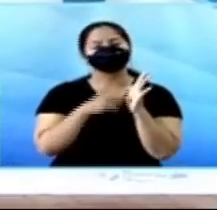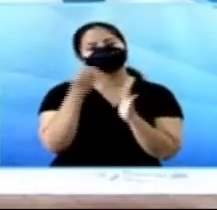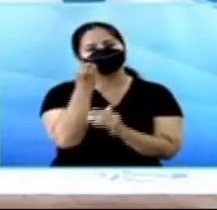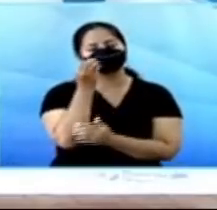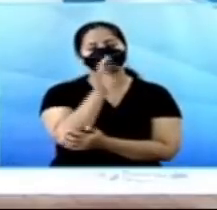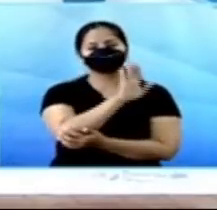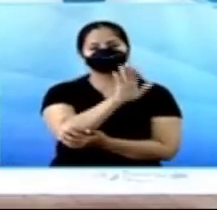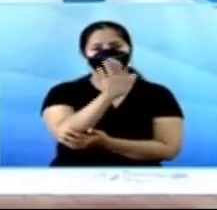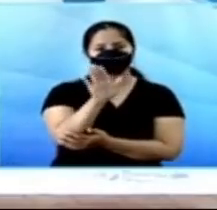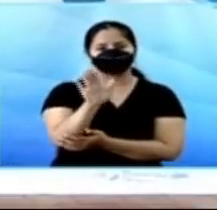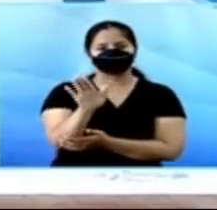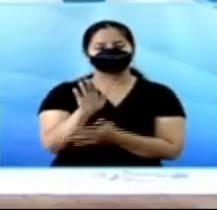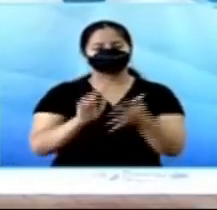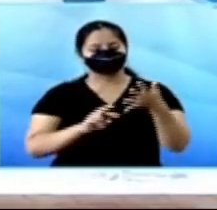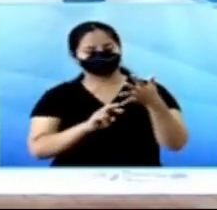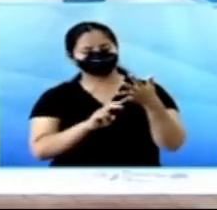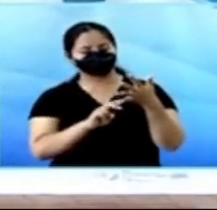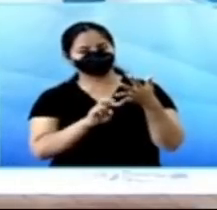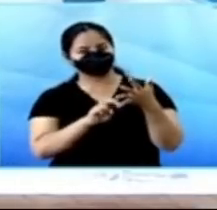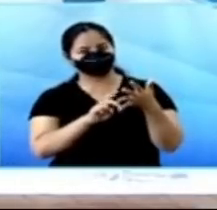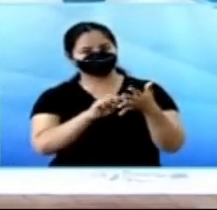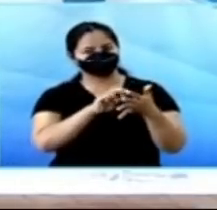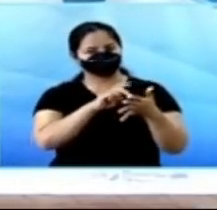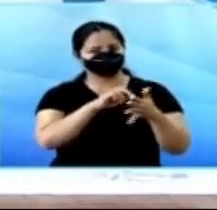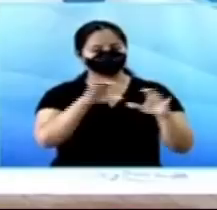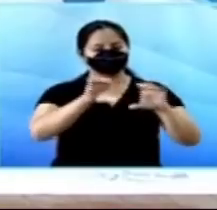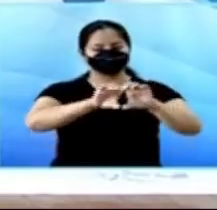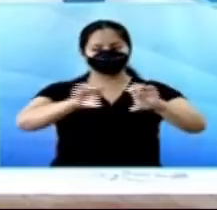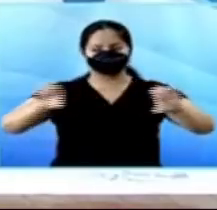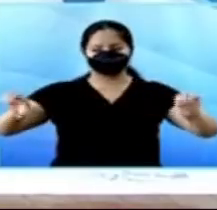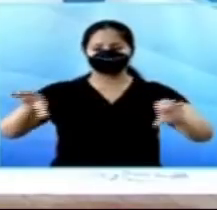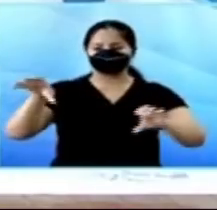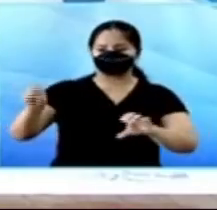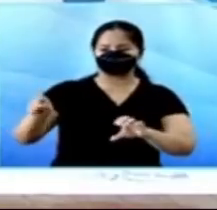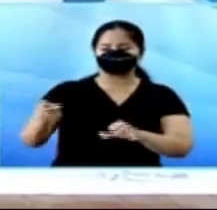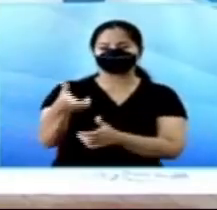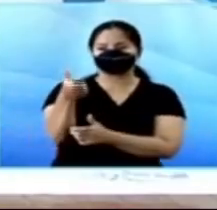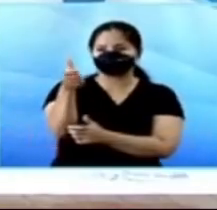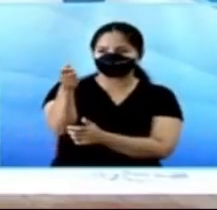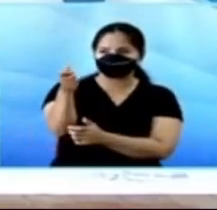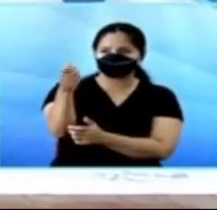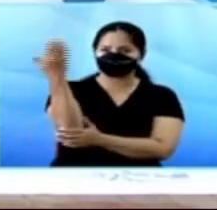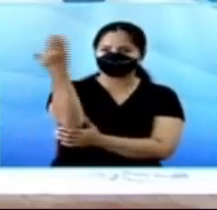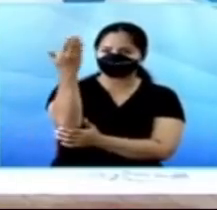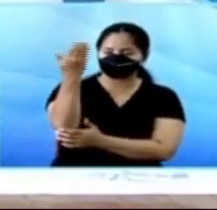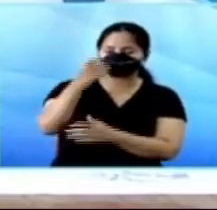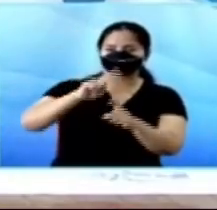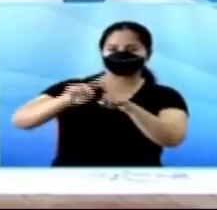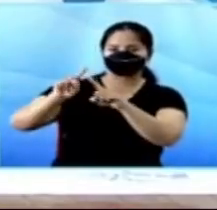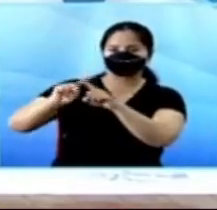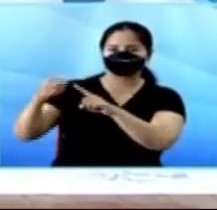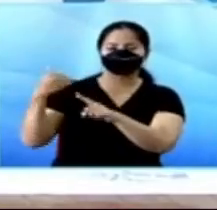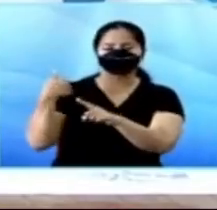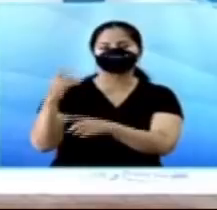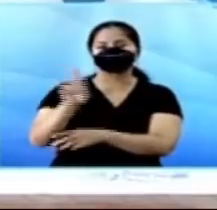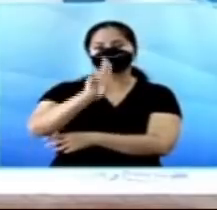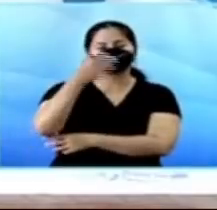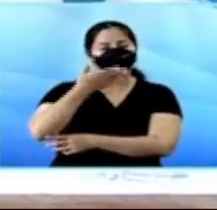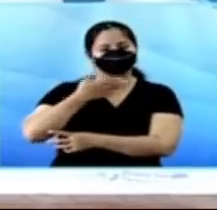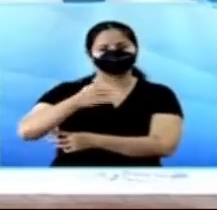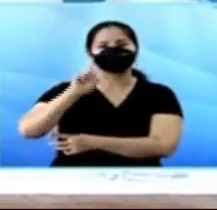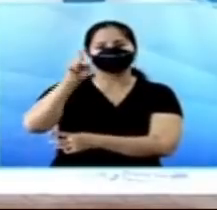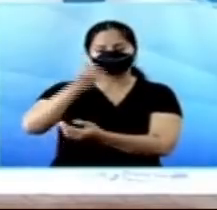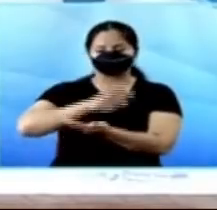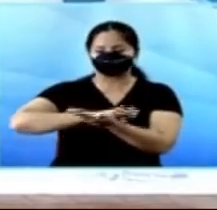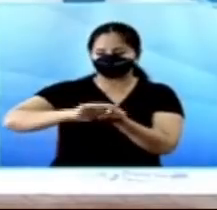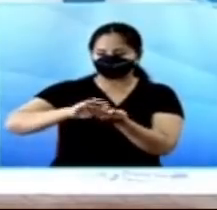กับแม่น้ำคันใดหรือว่าบนจับประตูหรือว่ารีโมทต่างๆที่ทานได้ใช้เป็นประจำวันและ